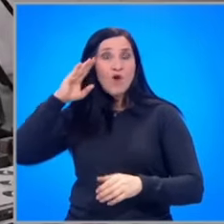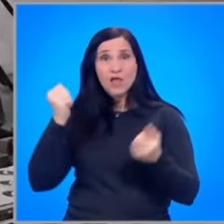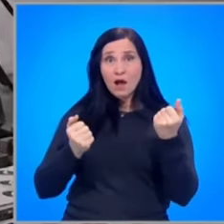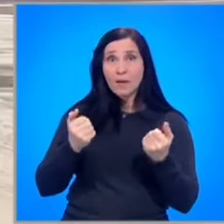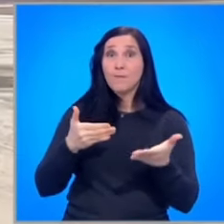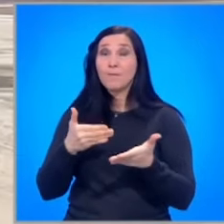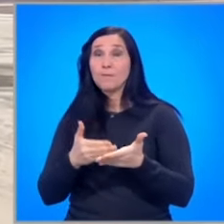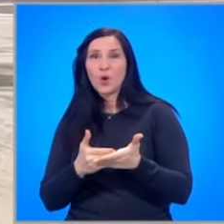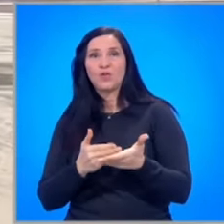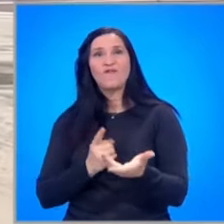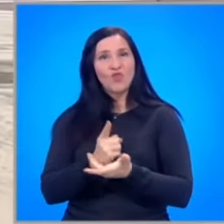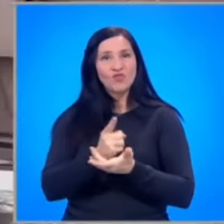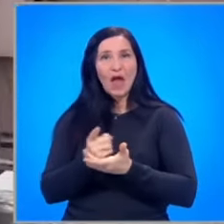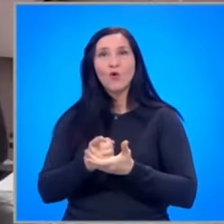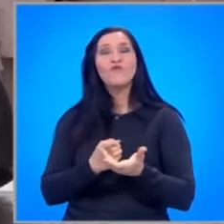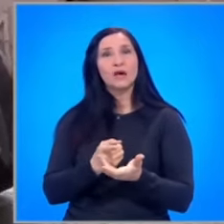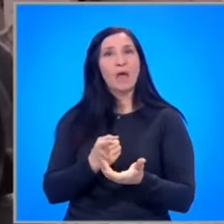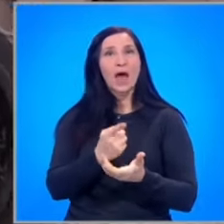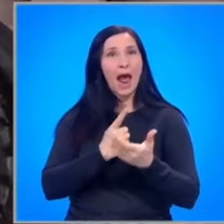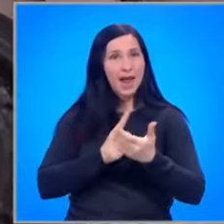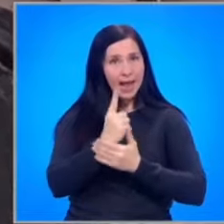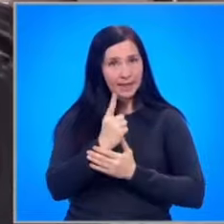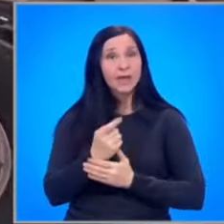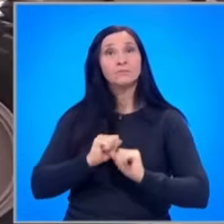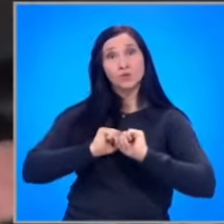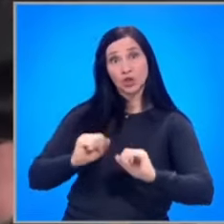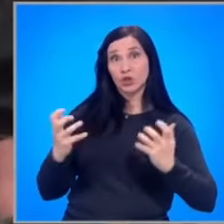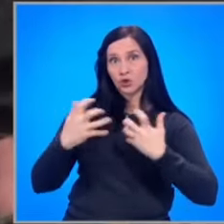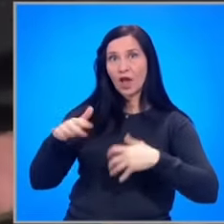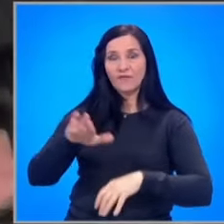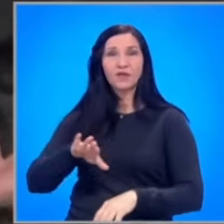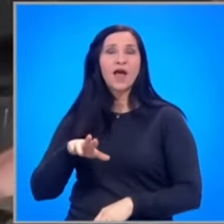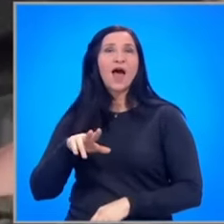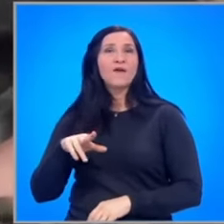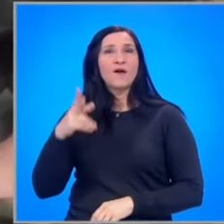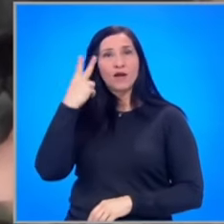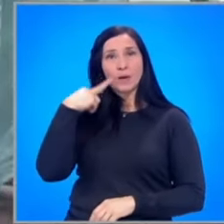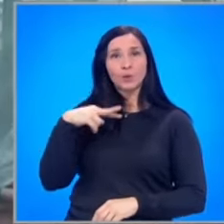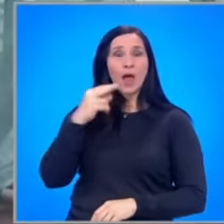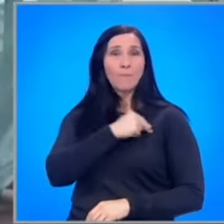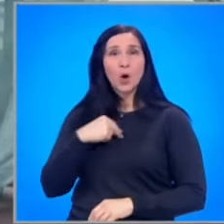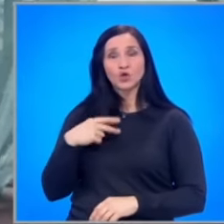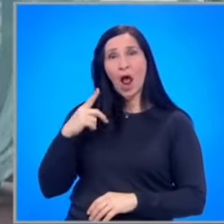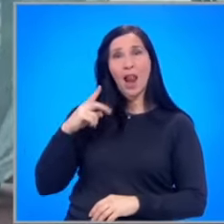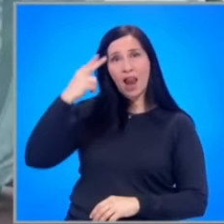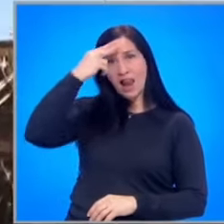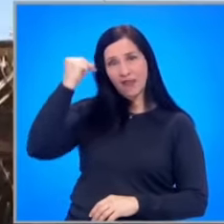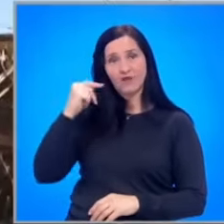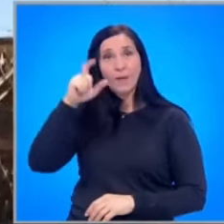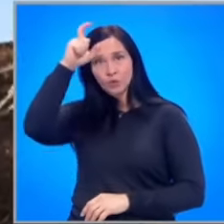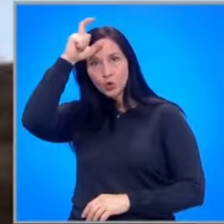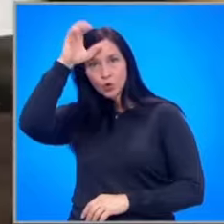ракети. Защитно въоръжение идва и от Великобритания, Полша и Литва. Турция предоставя на Украина своите дронове